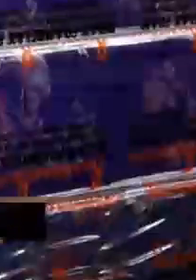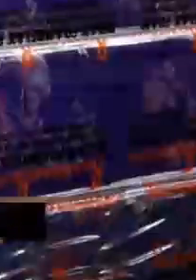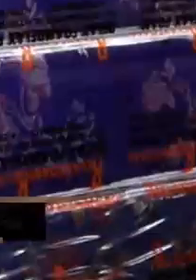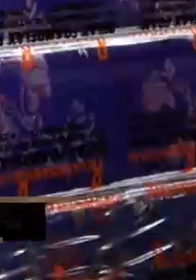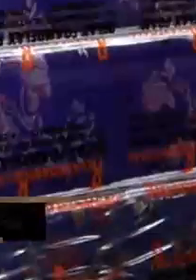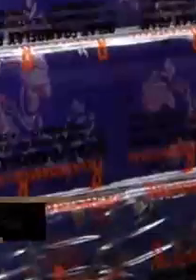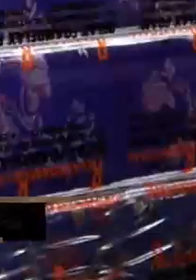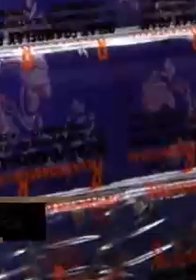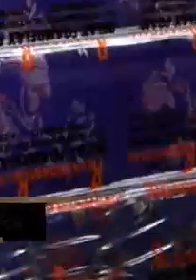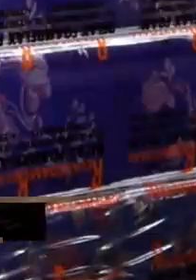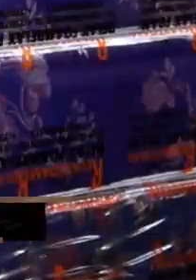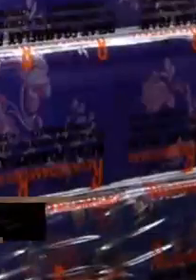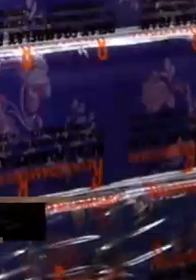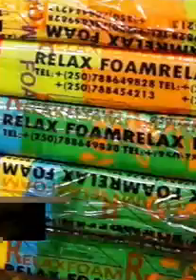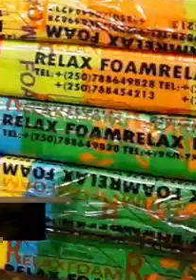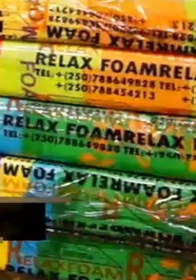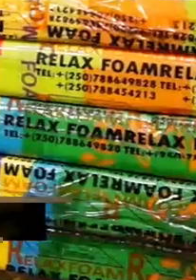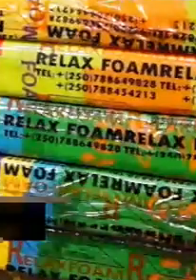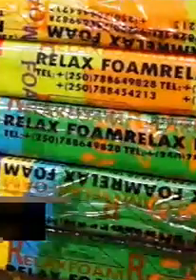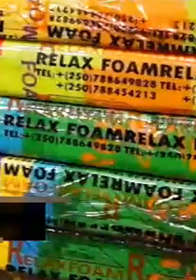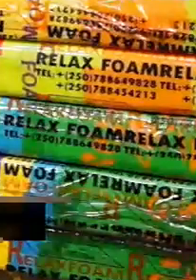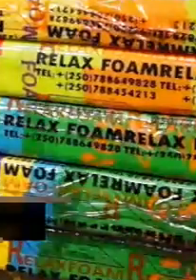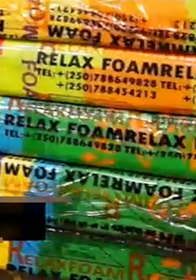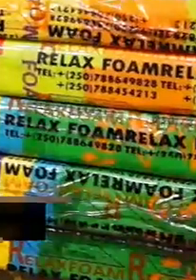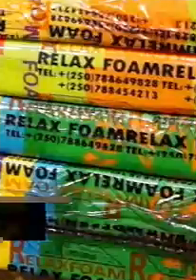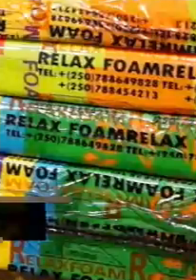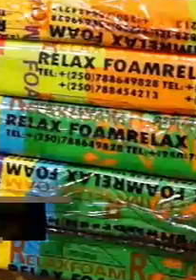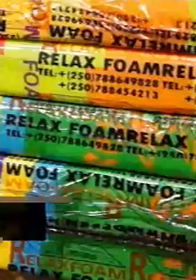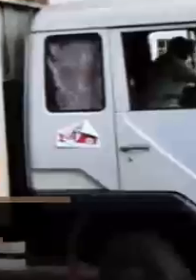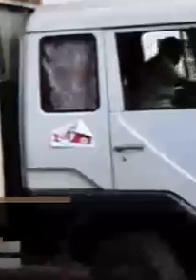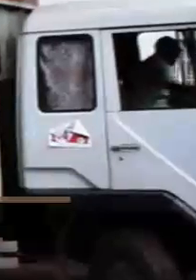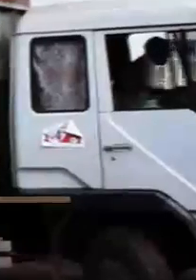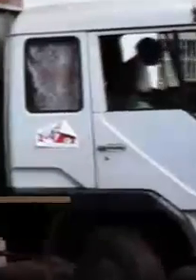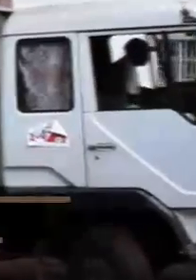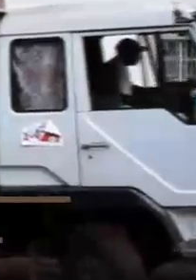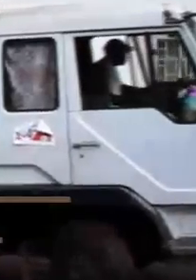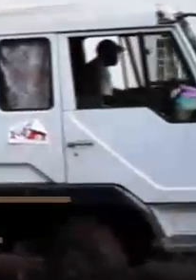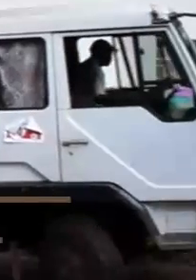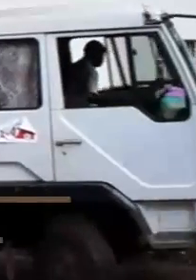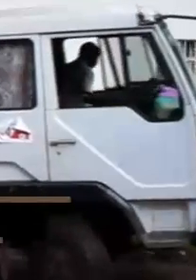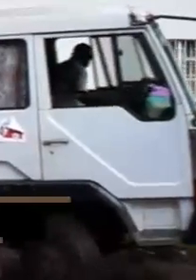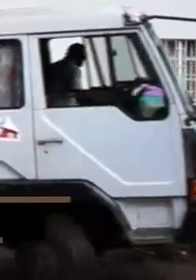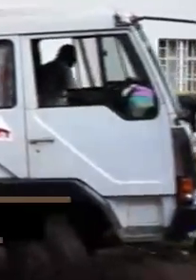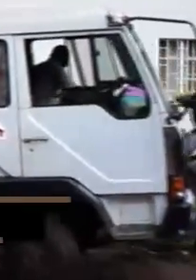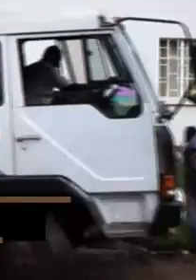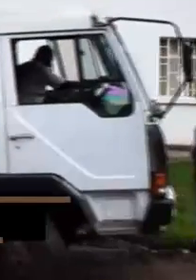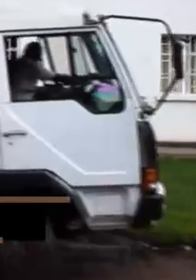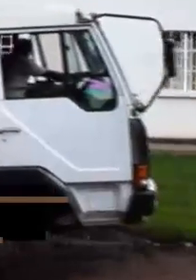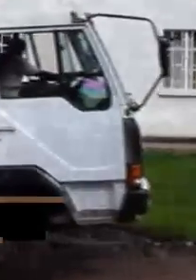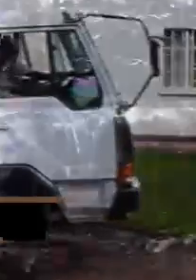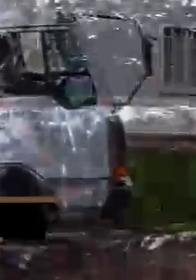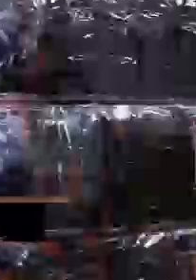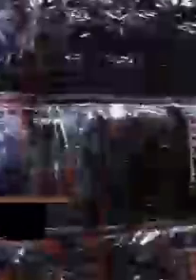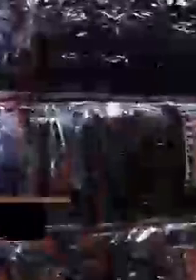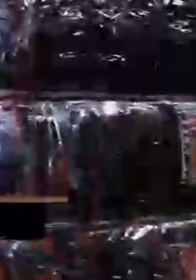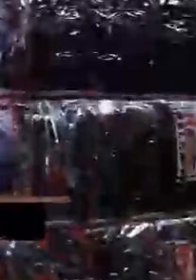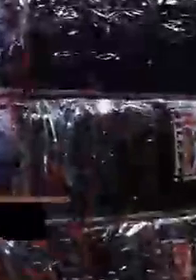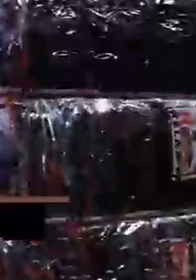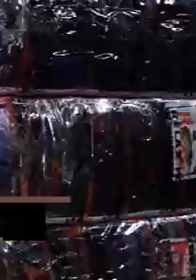gura relax form mucu kubiri n'ibibazo by'umugongo kandi ku giciro kitakugoye erega burya mu buzima ndi